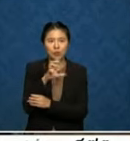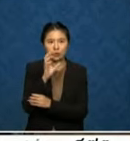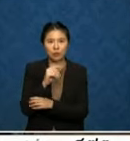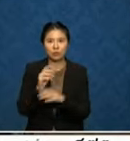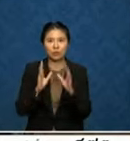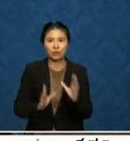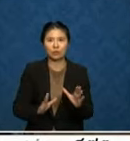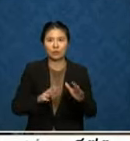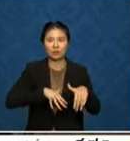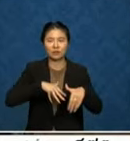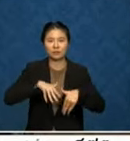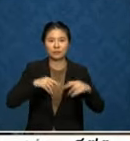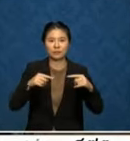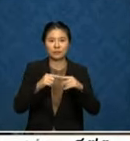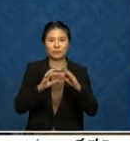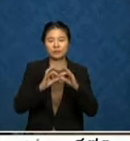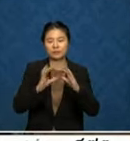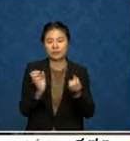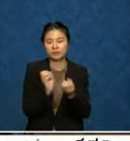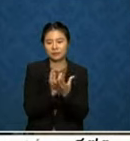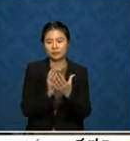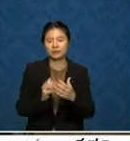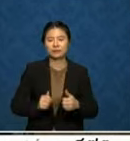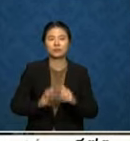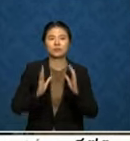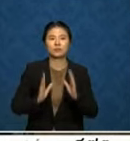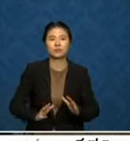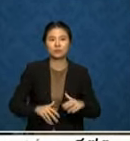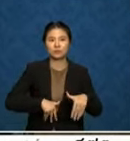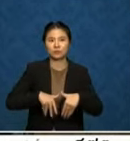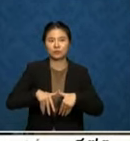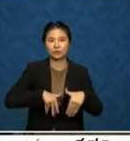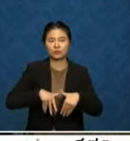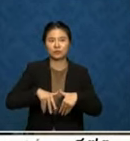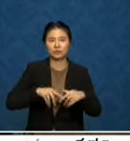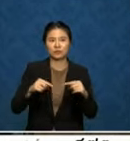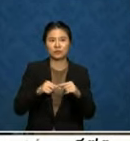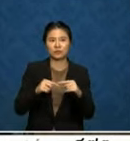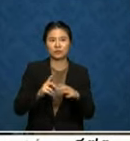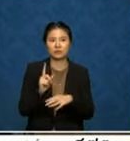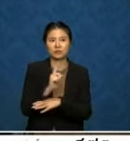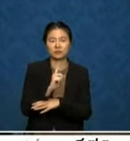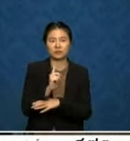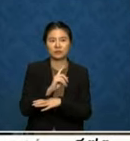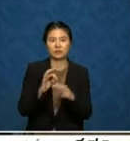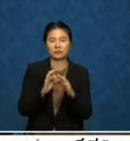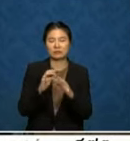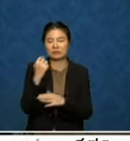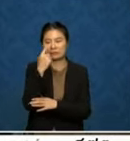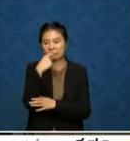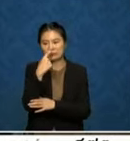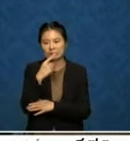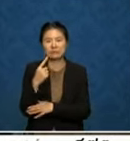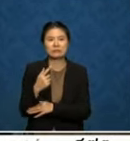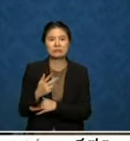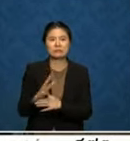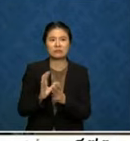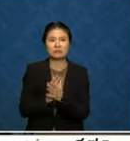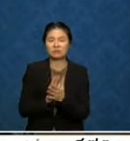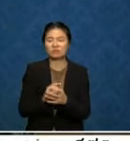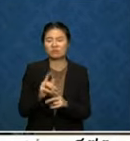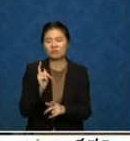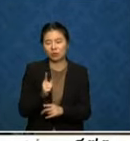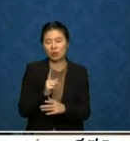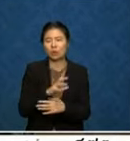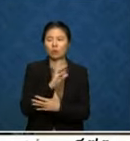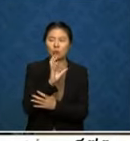นหมู่มากและเดือดร้อนเป็นจำนวนมากและเป็นวงกว้างค่ะและไม่มีใครสมควร